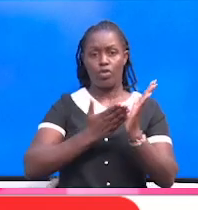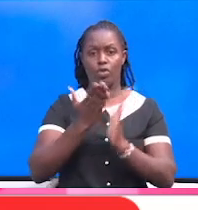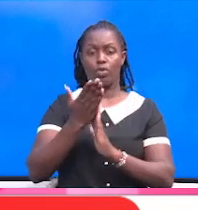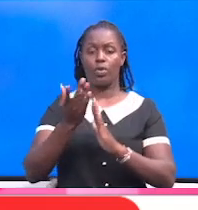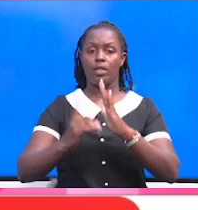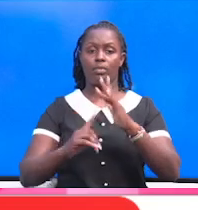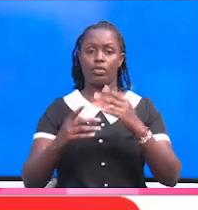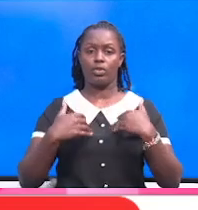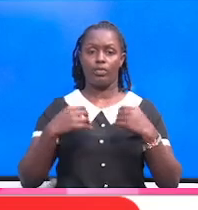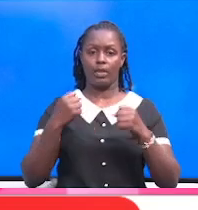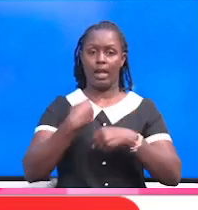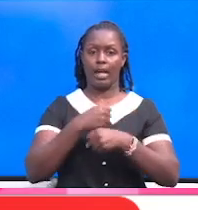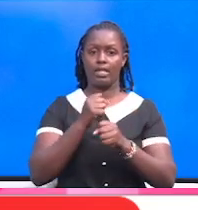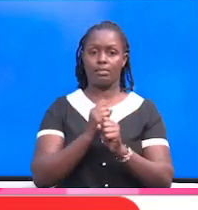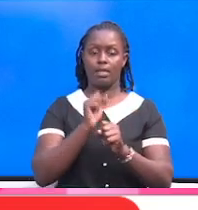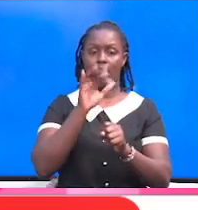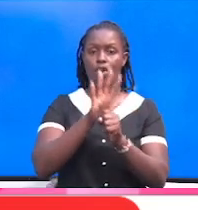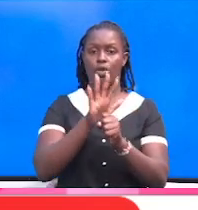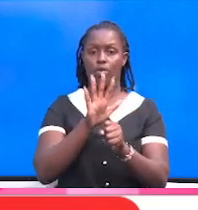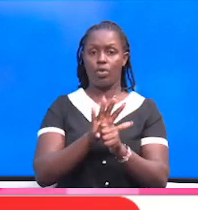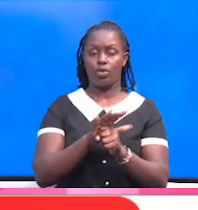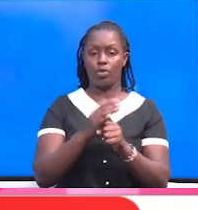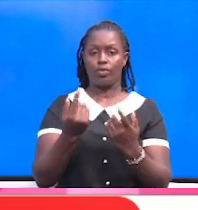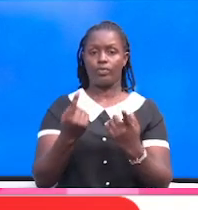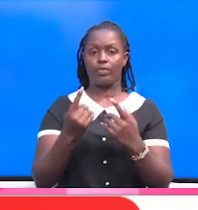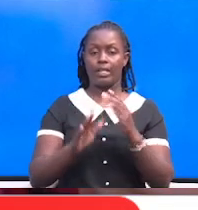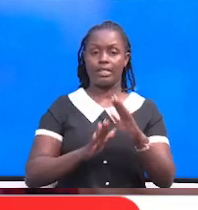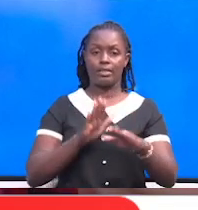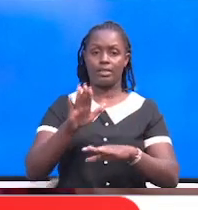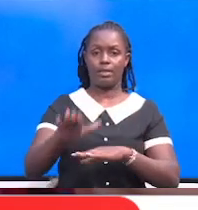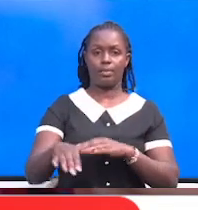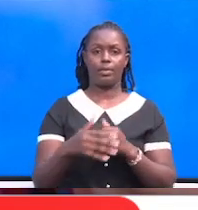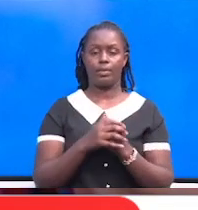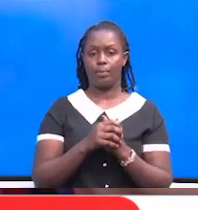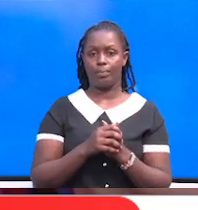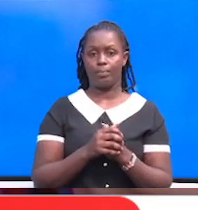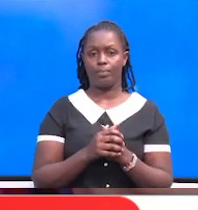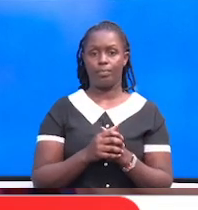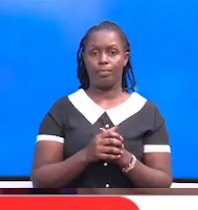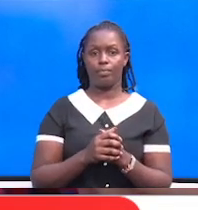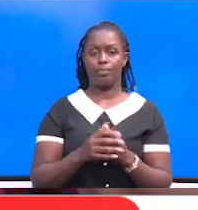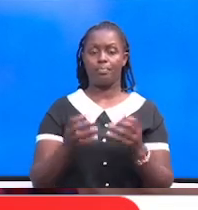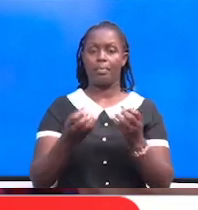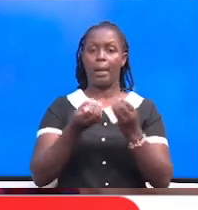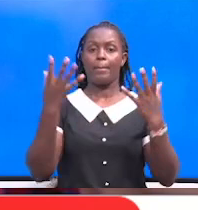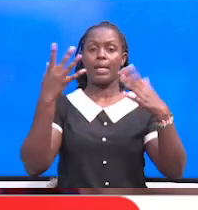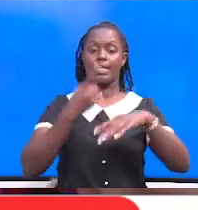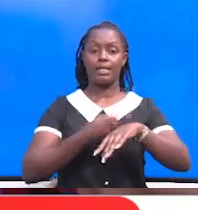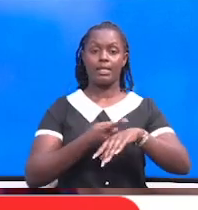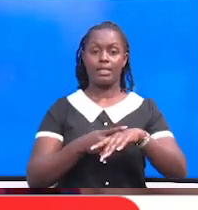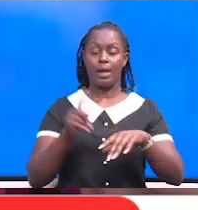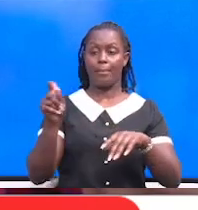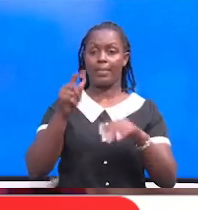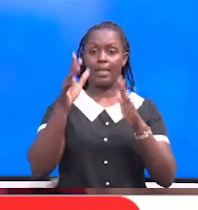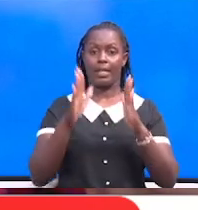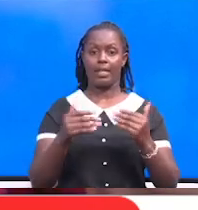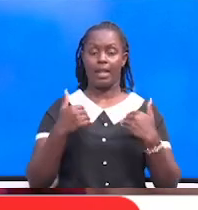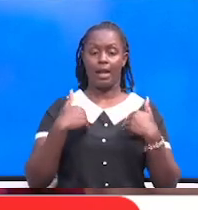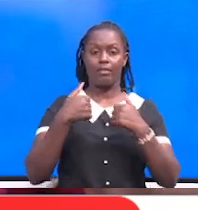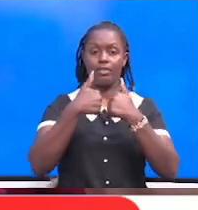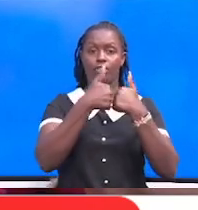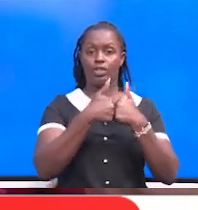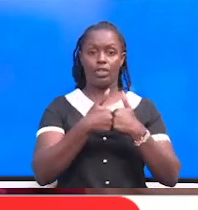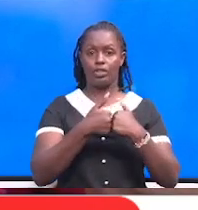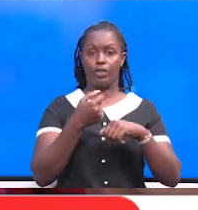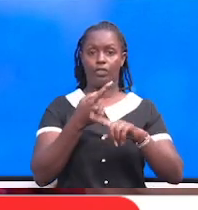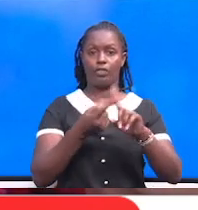wetu Sheila Chelangat anauketo wa habari hiyo. Mara nyingi wa Kenya wamekuwa na changamoto ya kupata huduma za